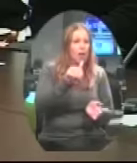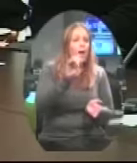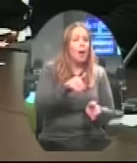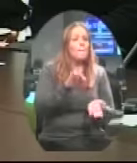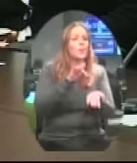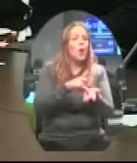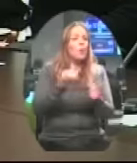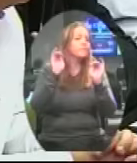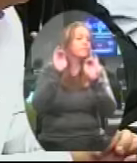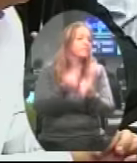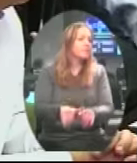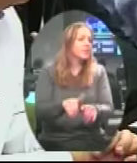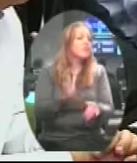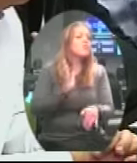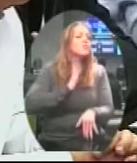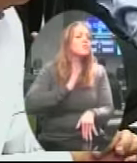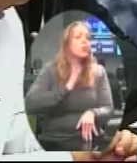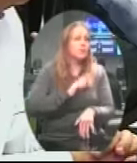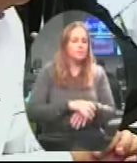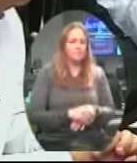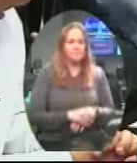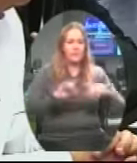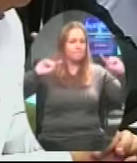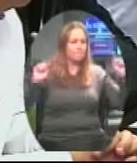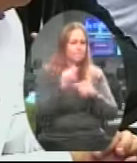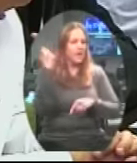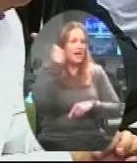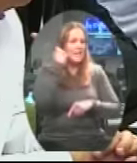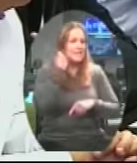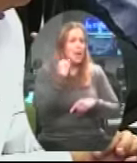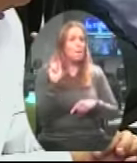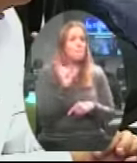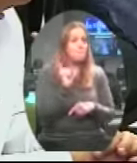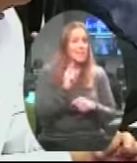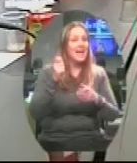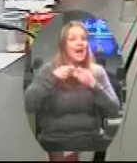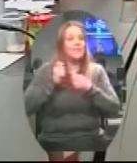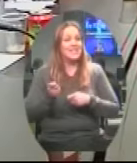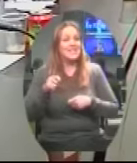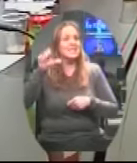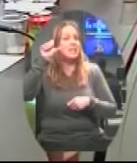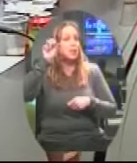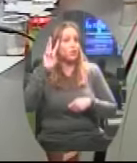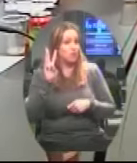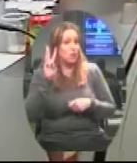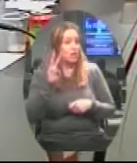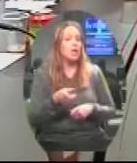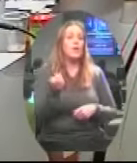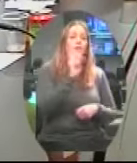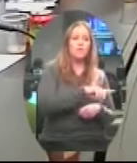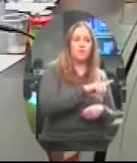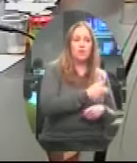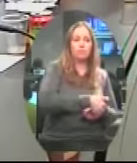נמוכים ומאוד מסוכנים. עימות חריף נרשם בין חבר הכנסת אלעזר שטרן לבין השרה רגב, שהזכיר לה את פעילותה כדוברת